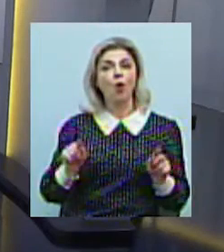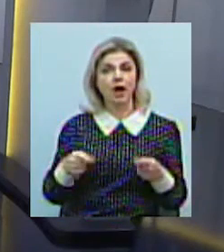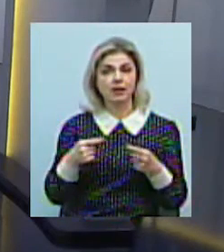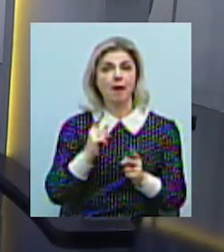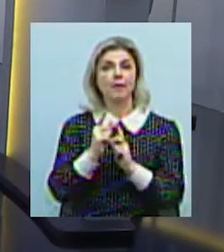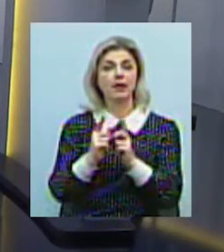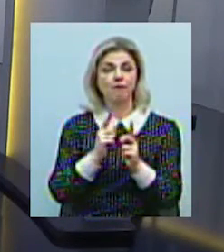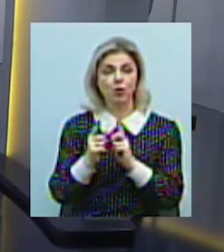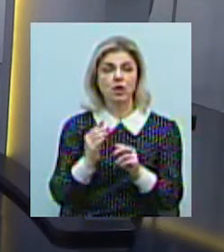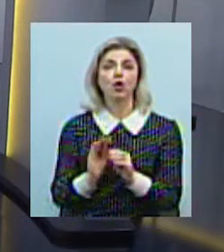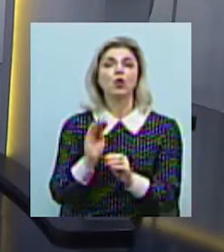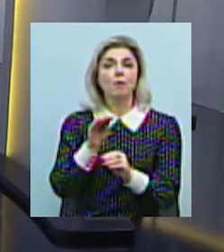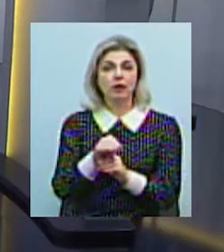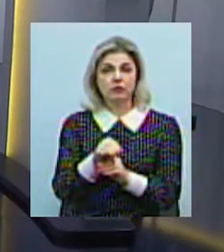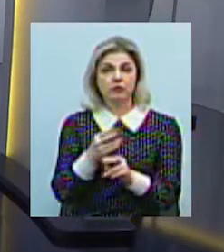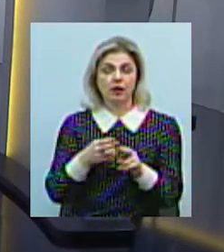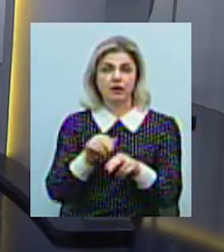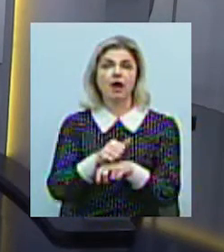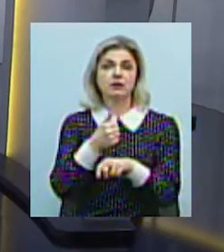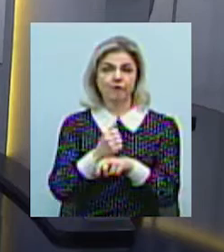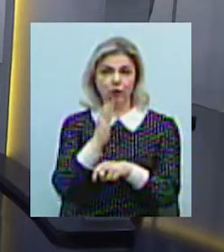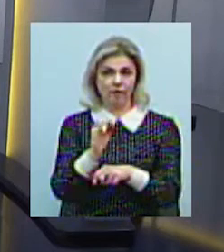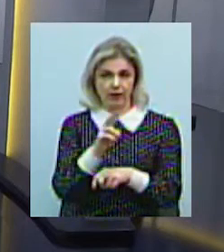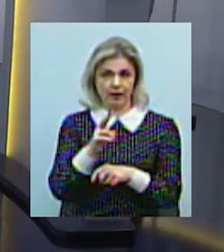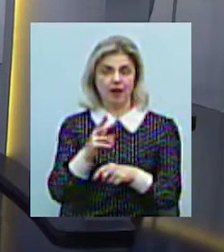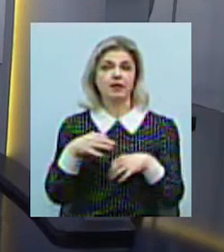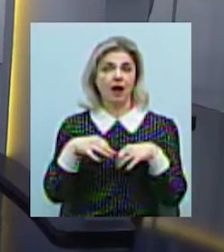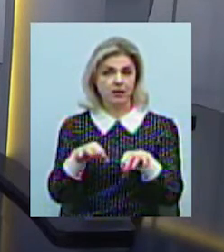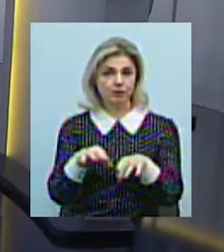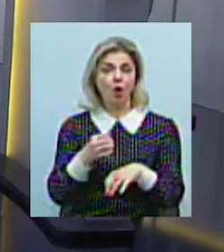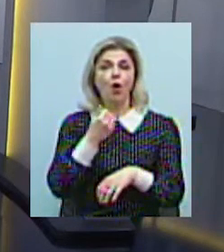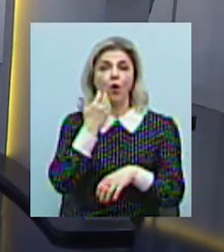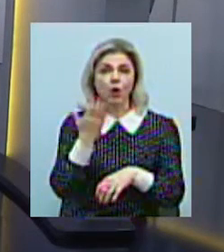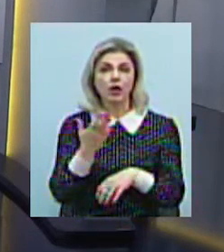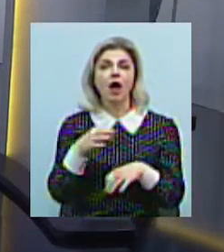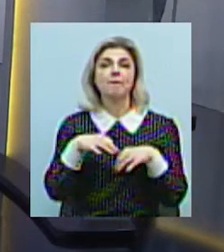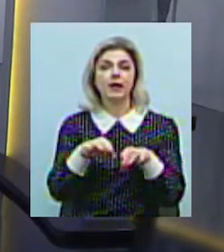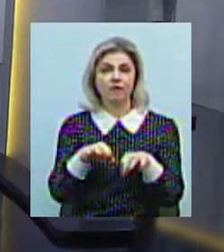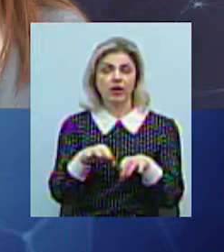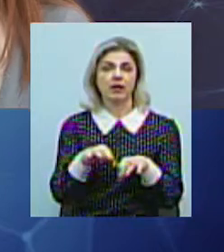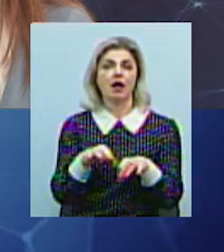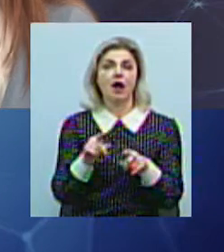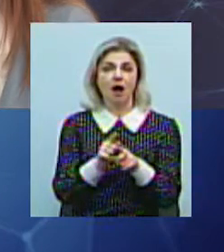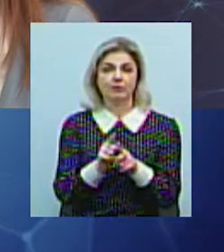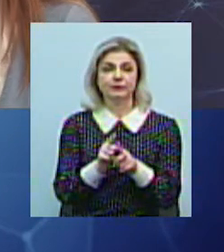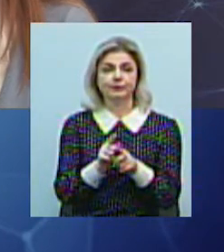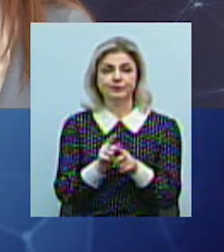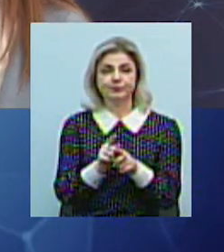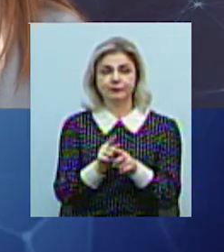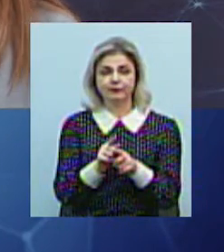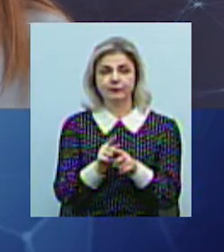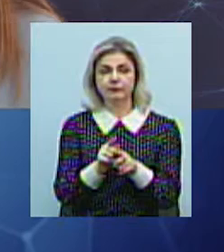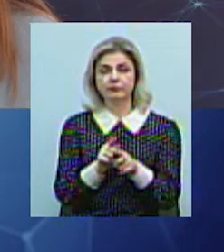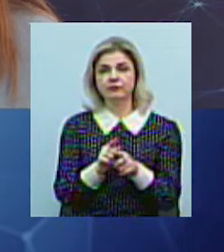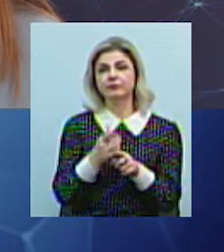перевозок, дополняют этот основной вид транспорта. Але коли перевізники шантажують місто тим, що якщо